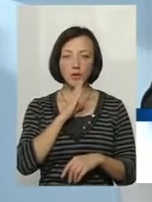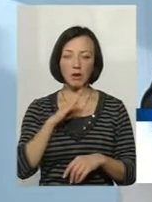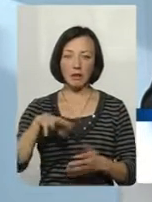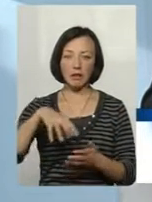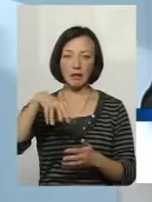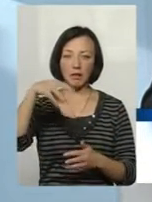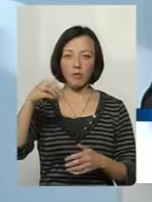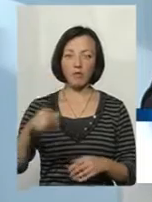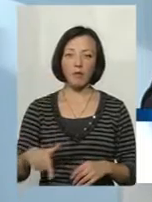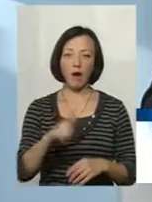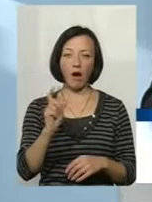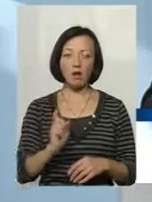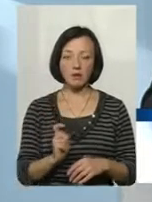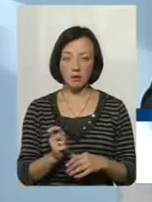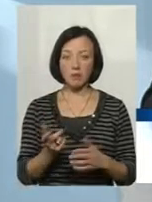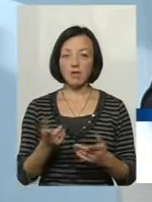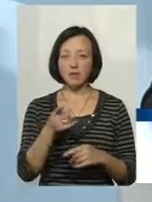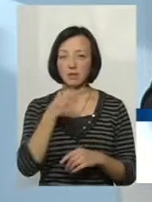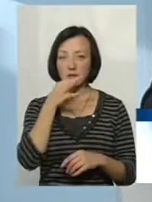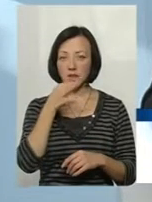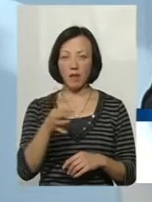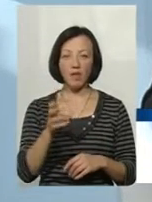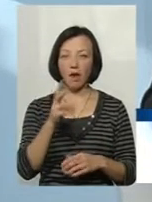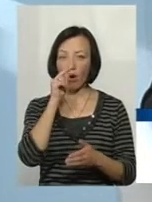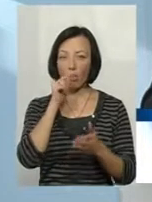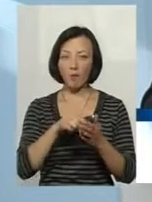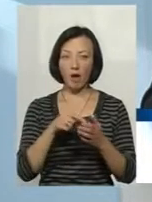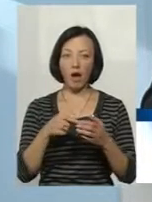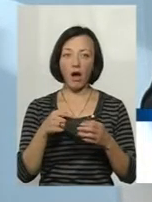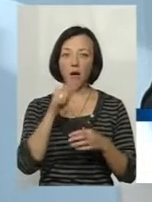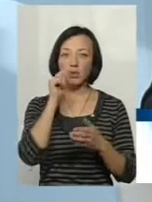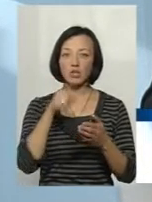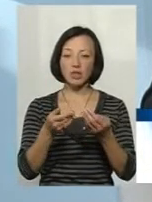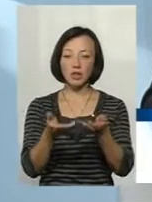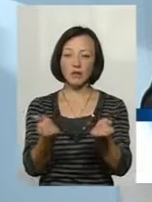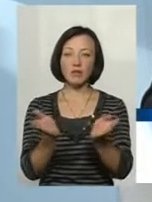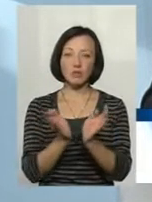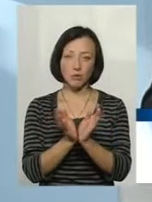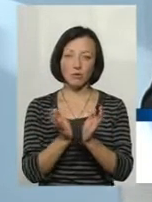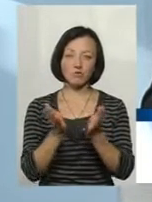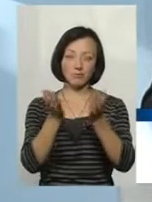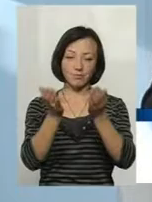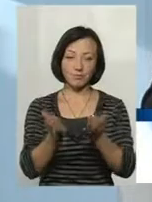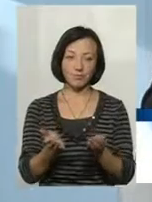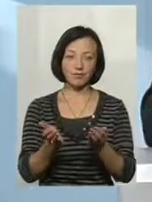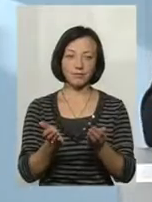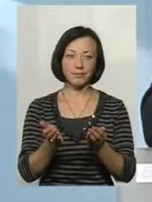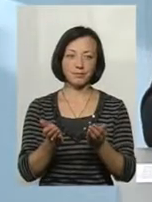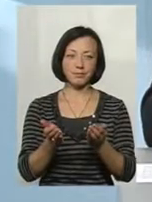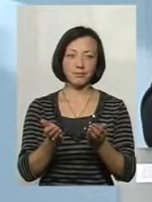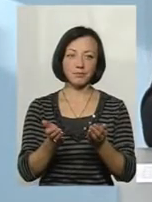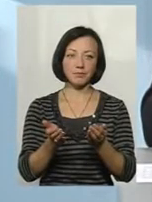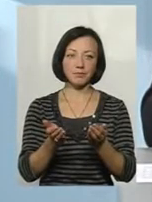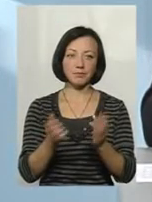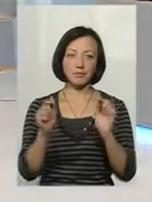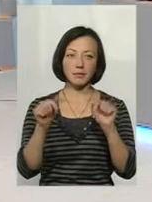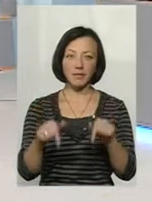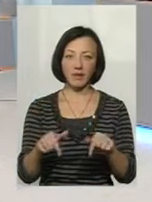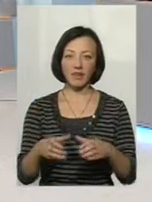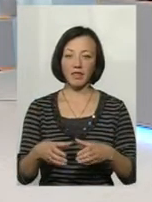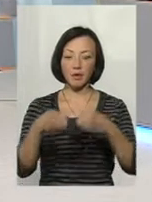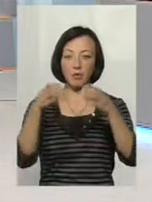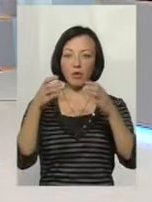газами. Як ви сказали, не голуби, а пташине гніздо. Горобці. Отак. Горобці звели гніздо. Звели гніздо в димоході.